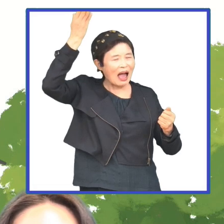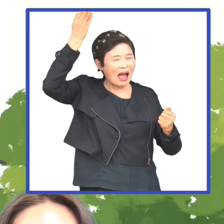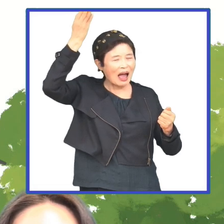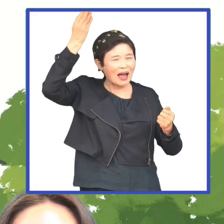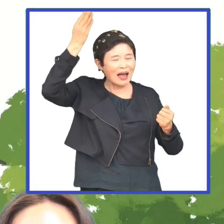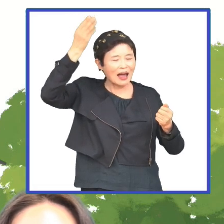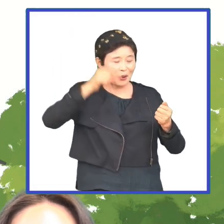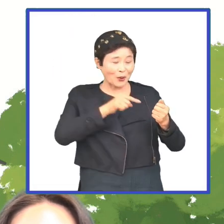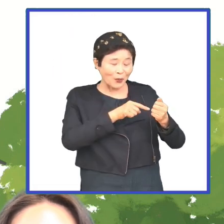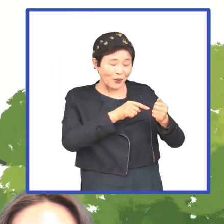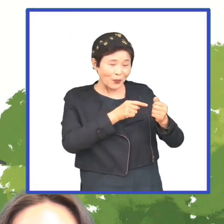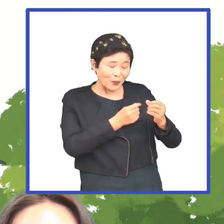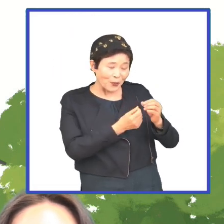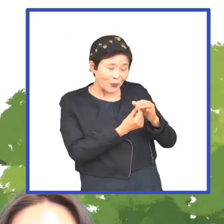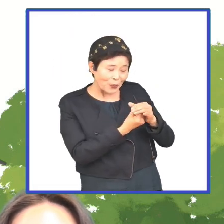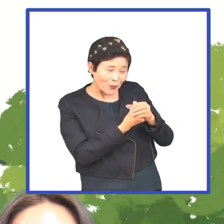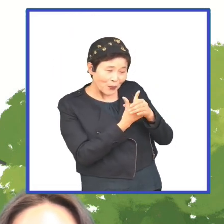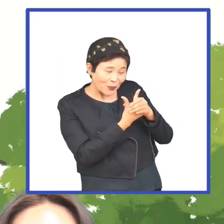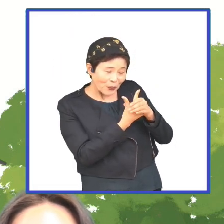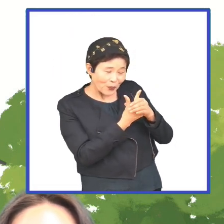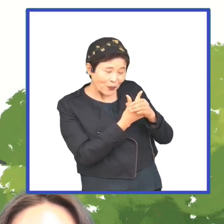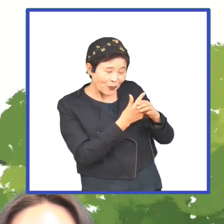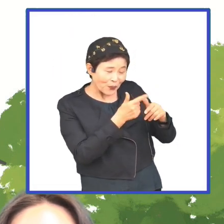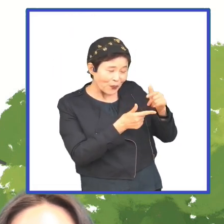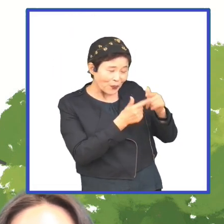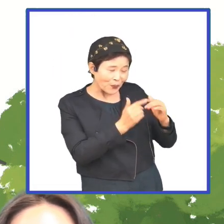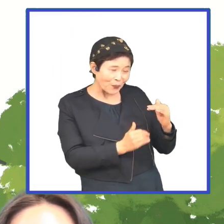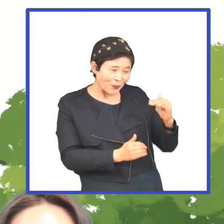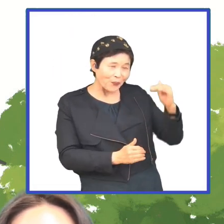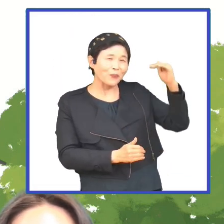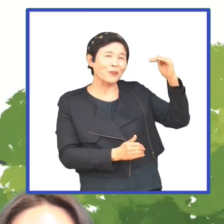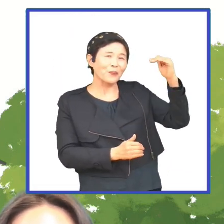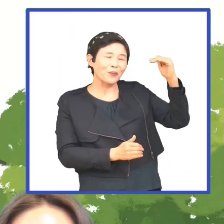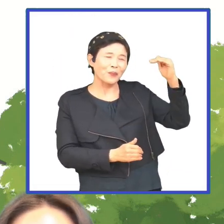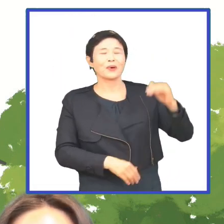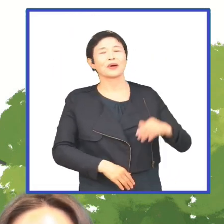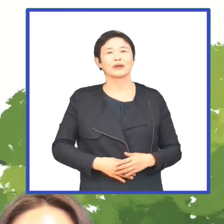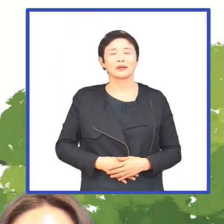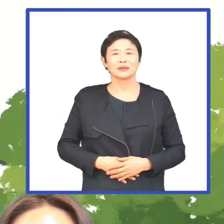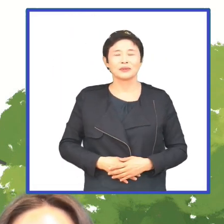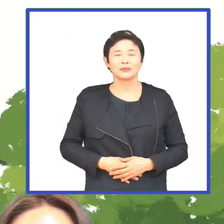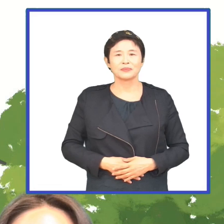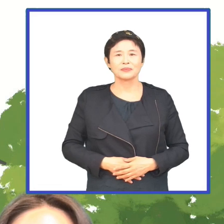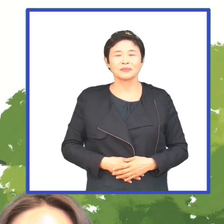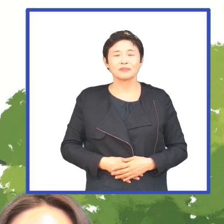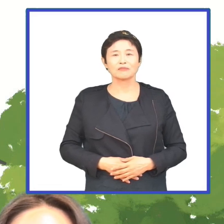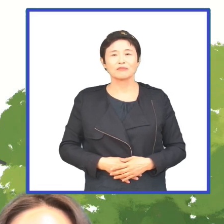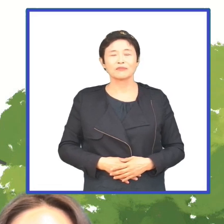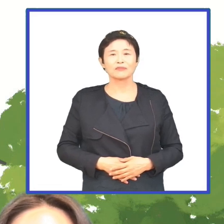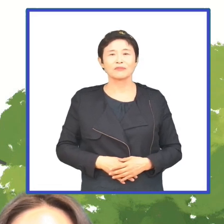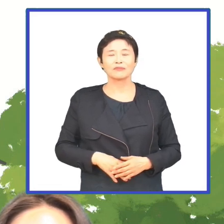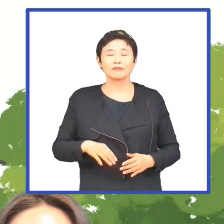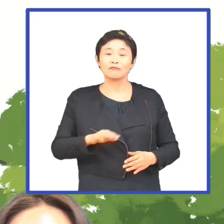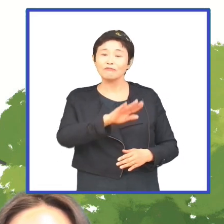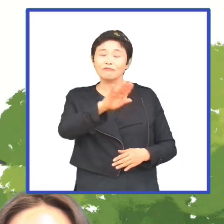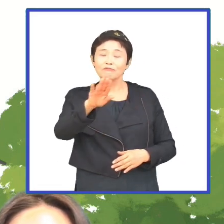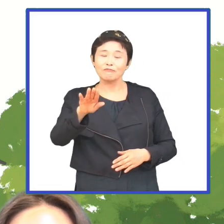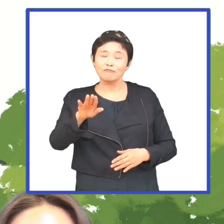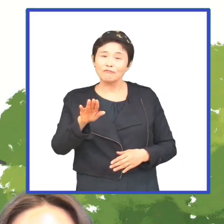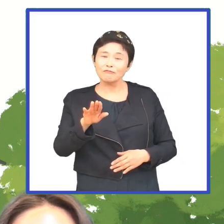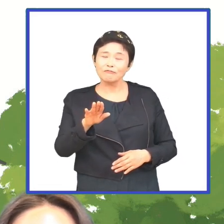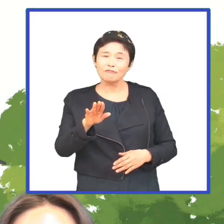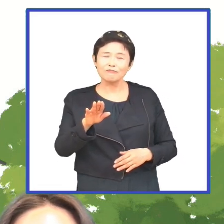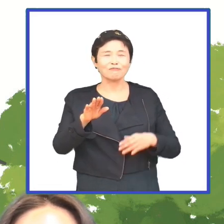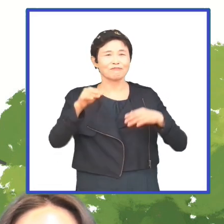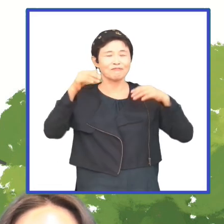잊어버리기도 해서 이 나무 열매는 새로운 나무로 자라게 된답니다. 그럼 우리에게는 어떤 영향을 줄까요?